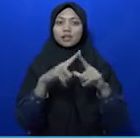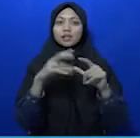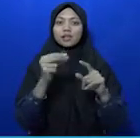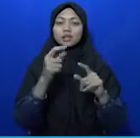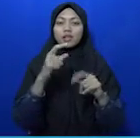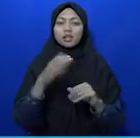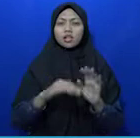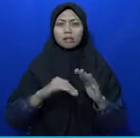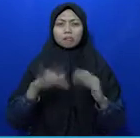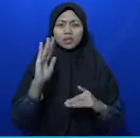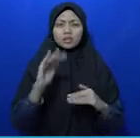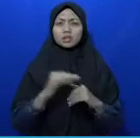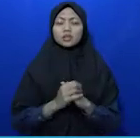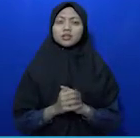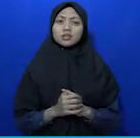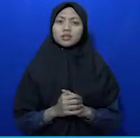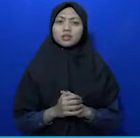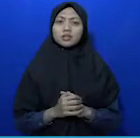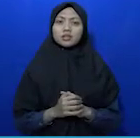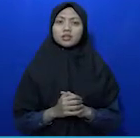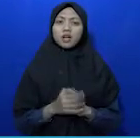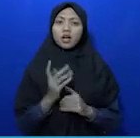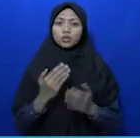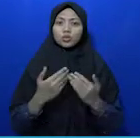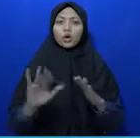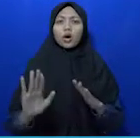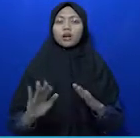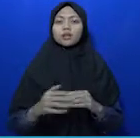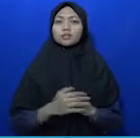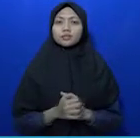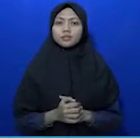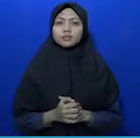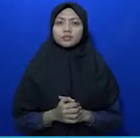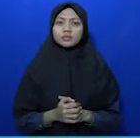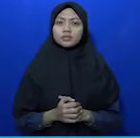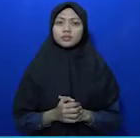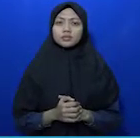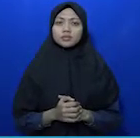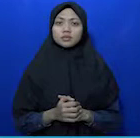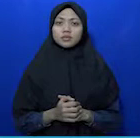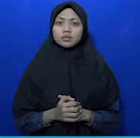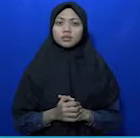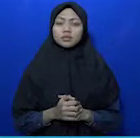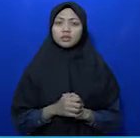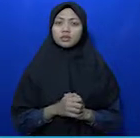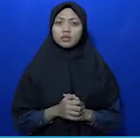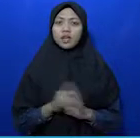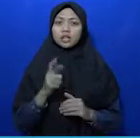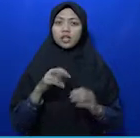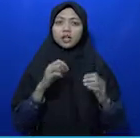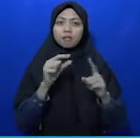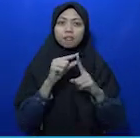tadi opsi ketiga gitu ya, opsi ketiga yang kemudian saya ikut setuju gitu ya, karena ada pasal-pasal